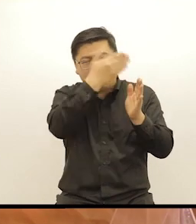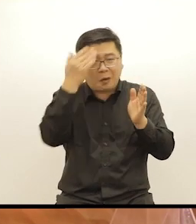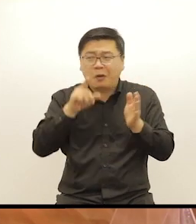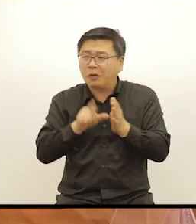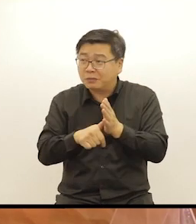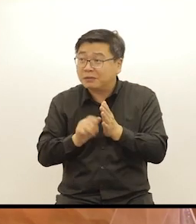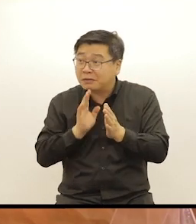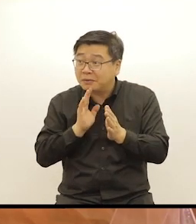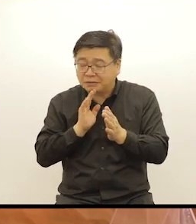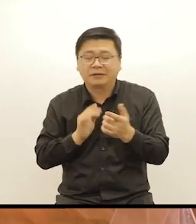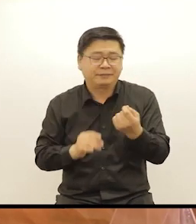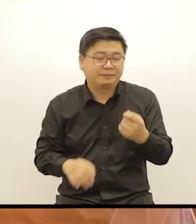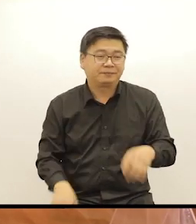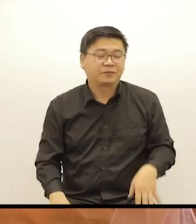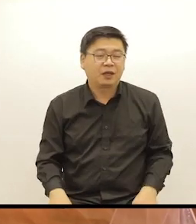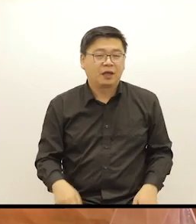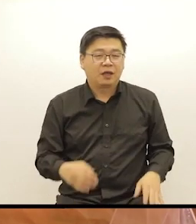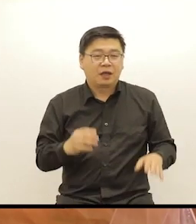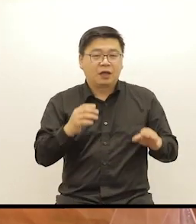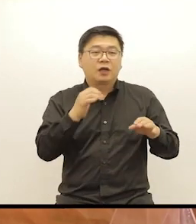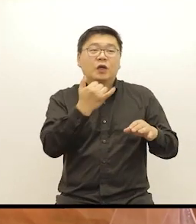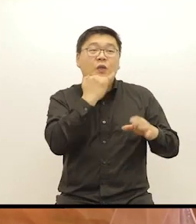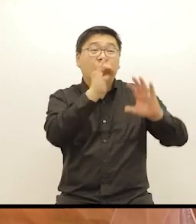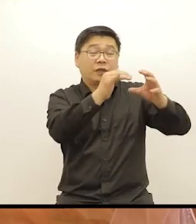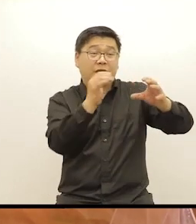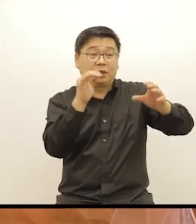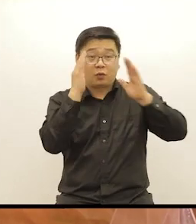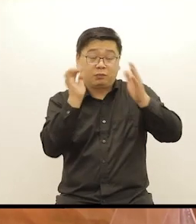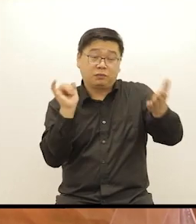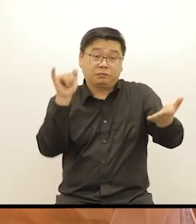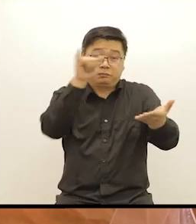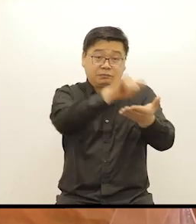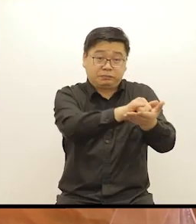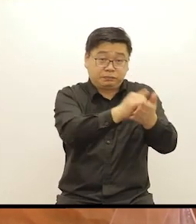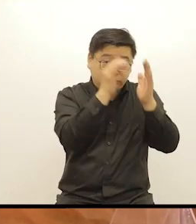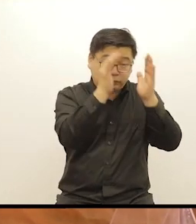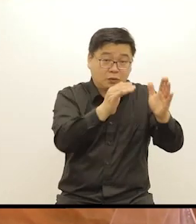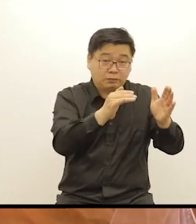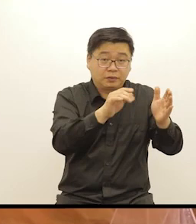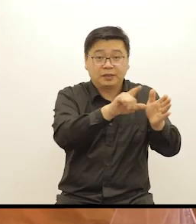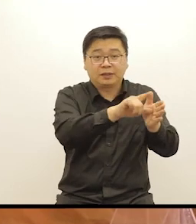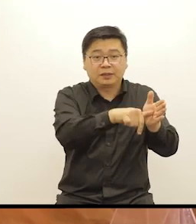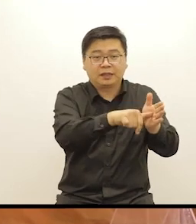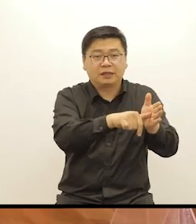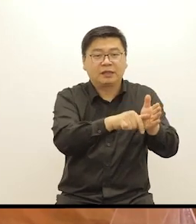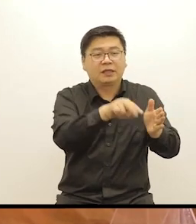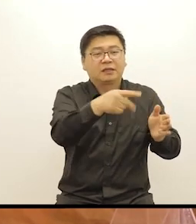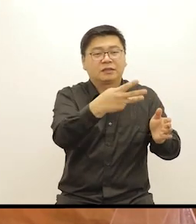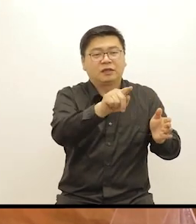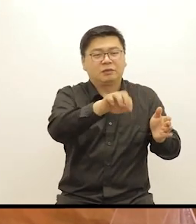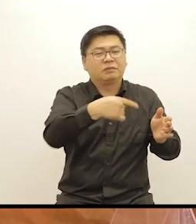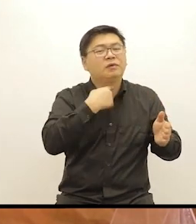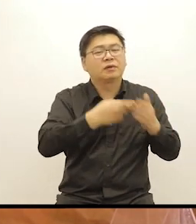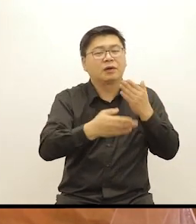때네요. 네. 유학 가서 독일 유학 가서도 사실 또 큰 슬럼프를